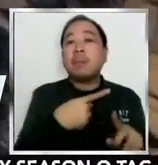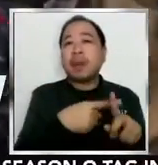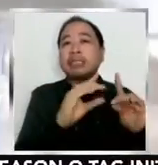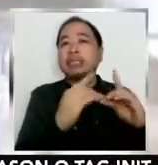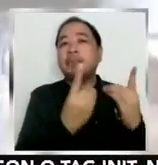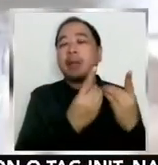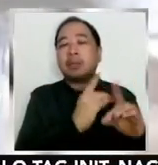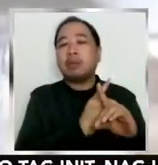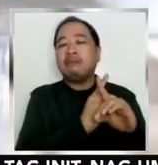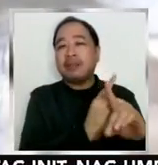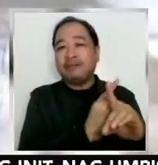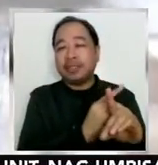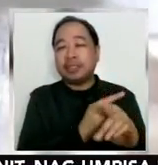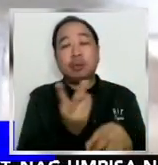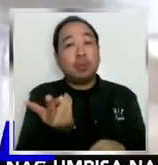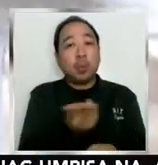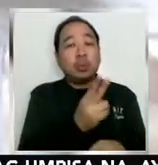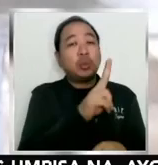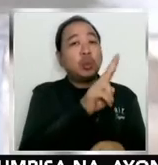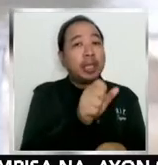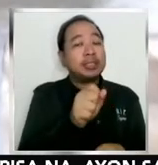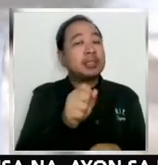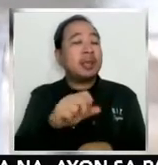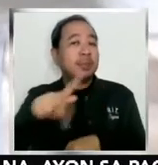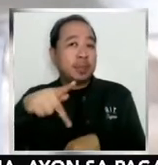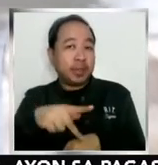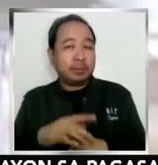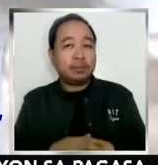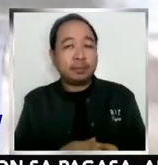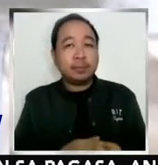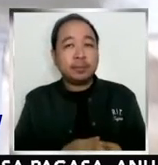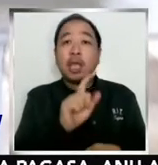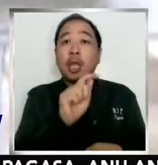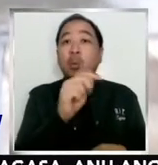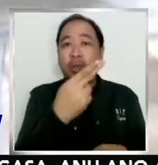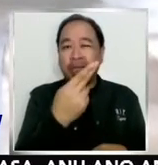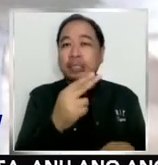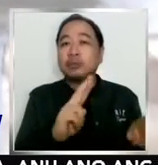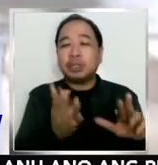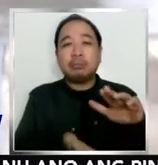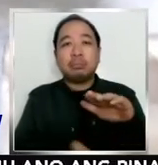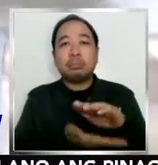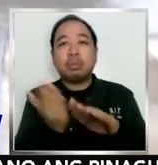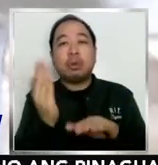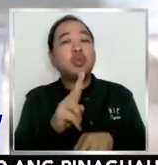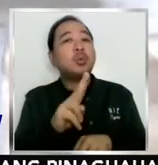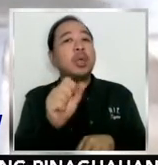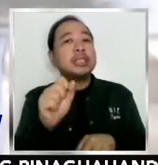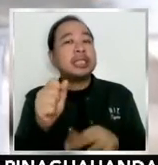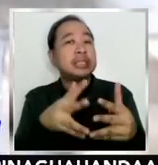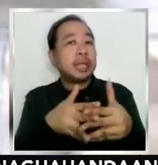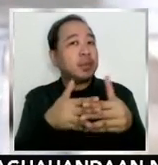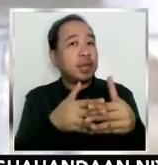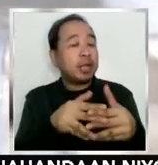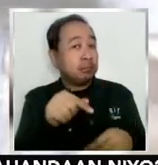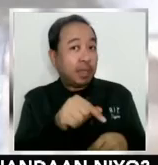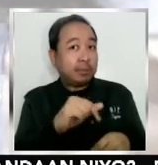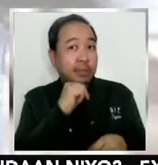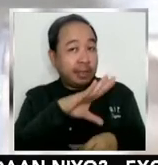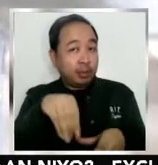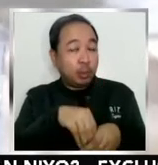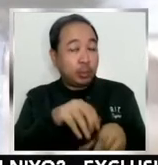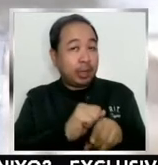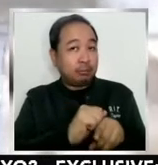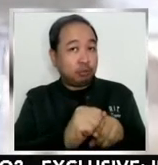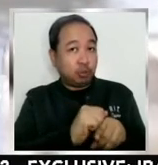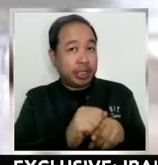bansa. Sa Webes, nakaschedule umalis ng Pilipinas ang USS America at hindi man daw lalahok sa balikatan exercises ang barkong ito.